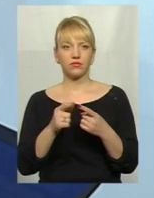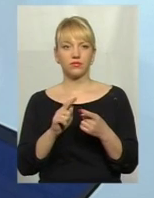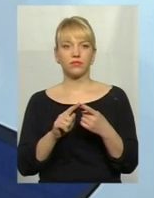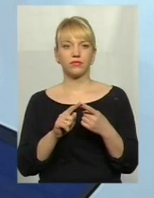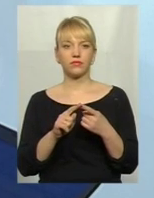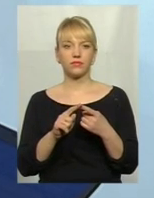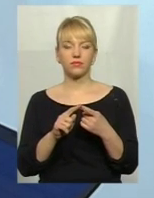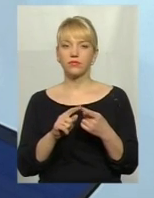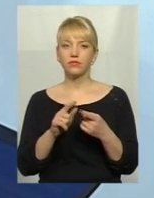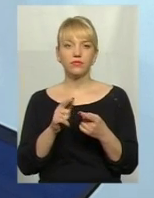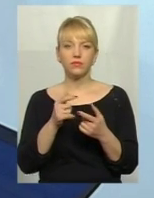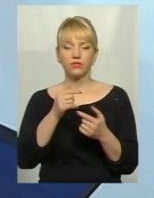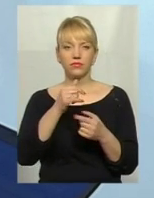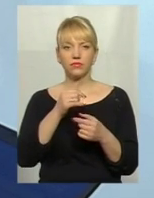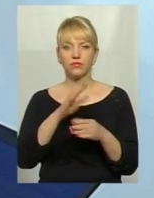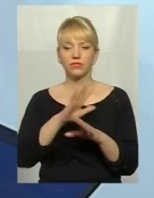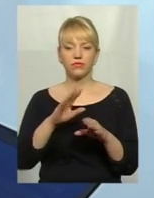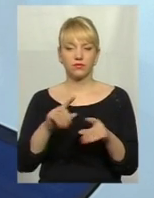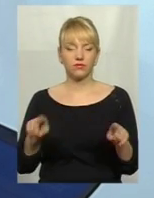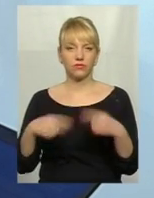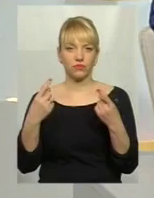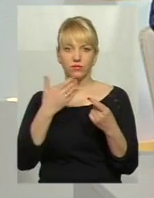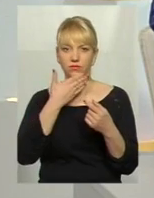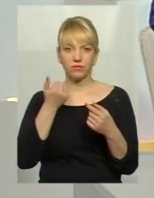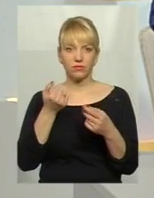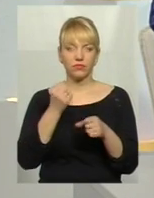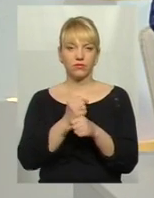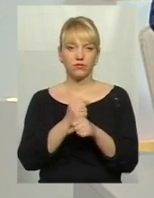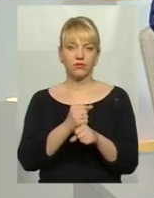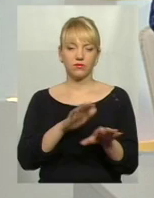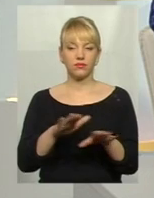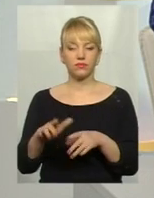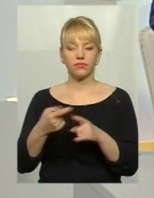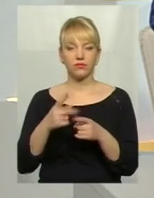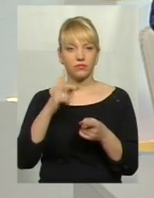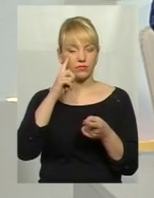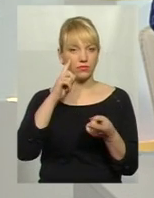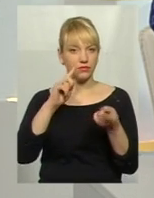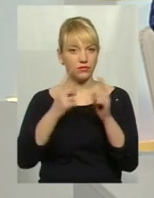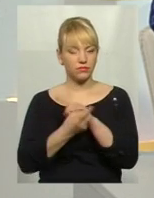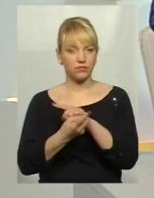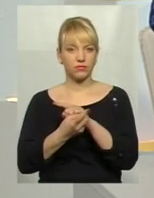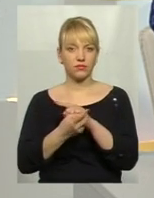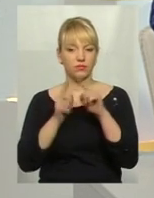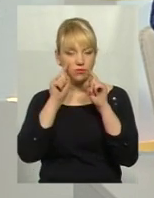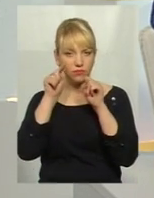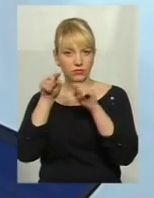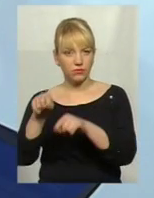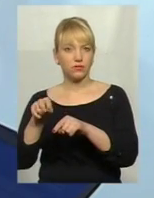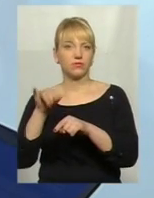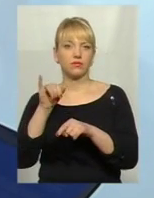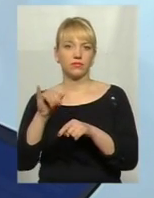тягне за собою створення робочих місць. Тому тут вже переорієнтація і